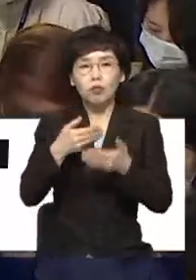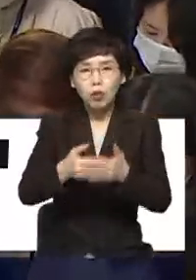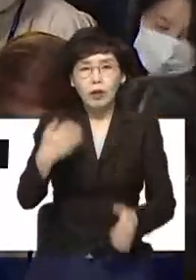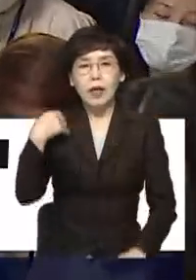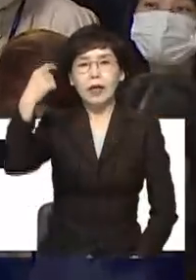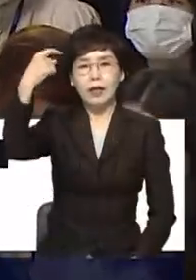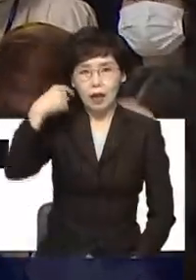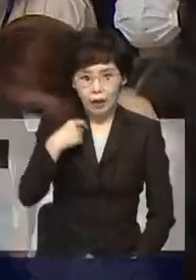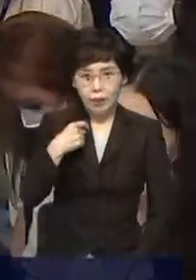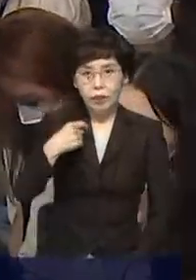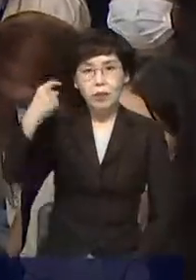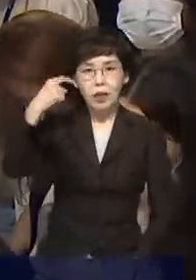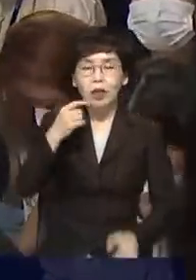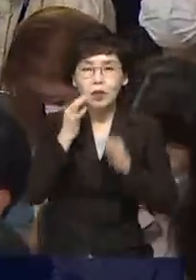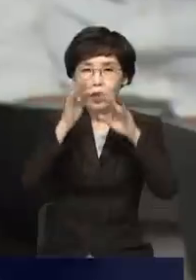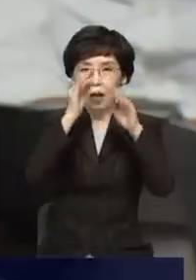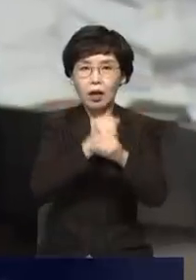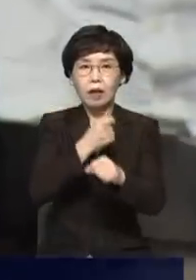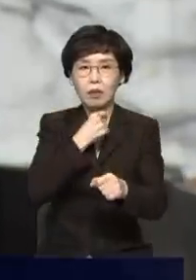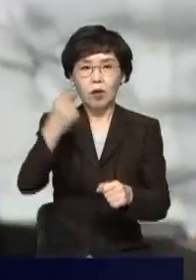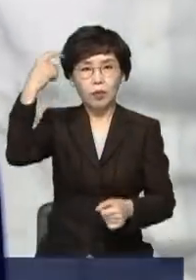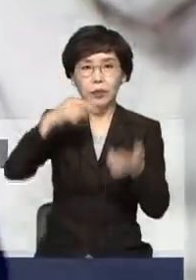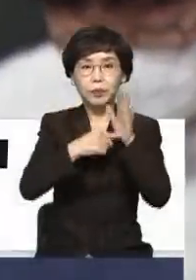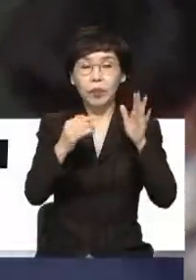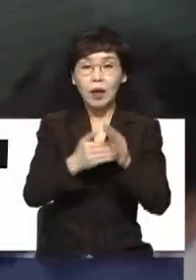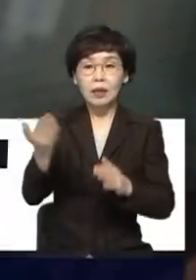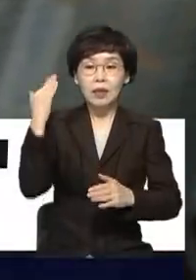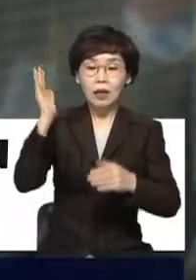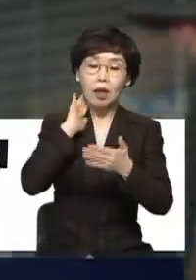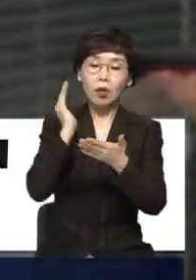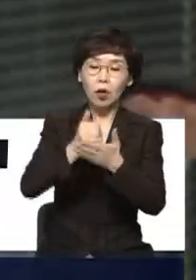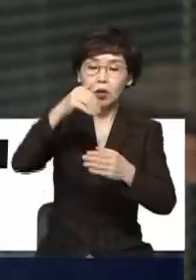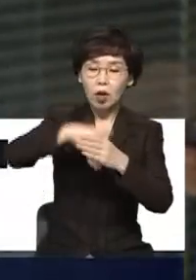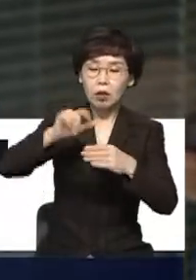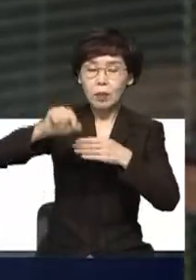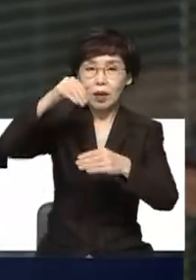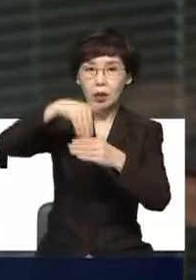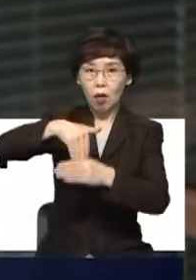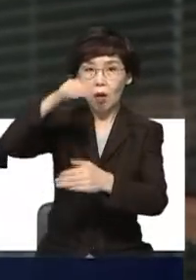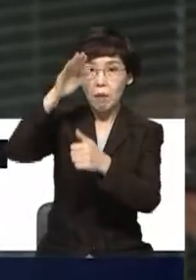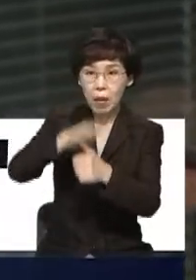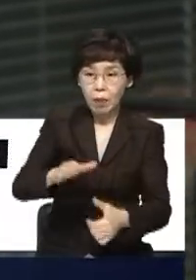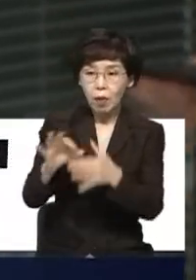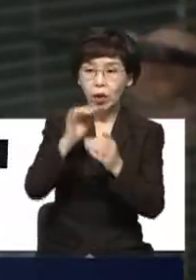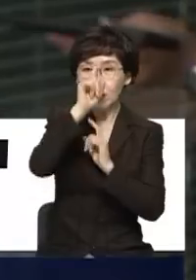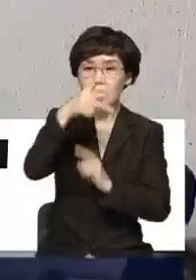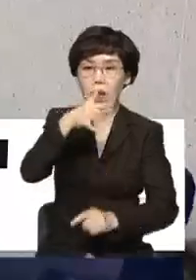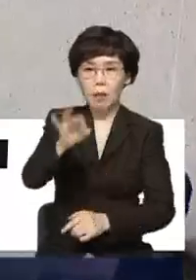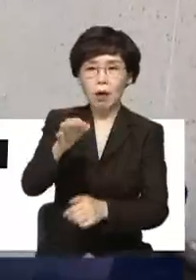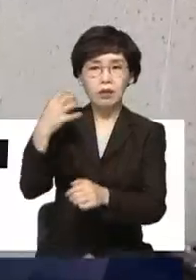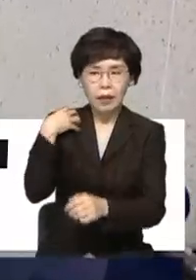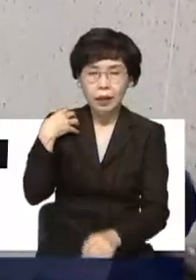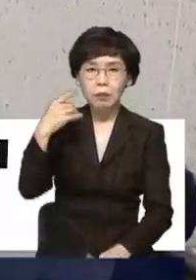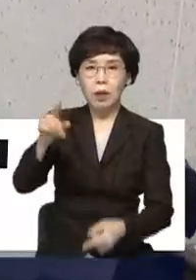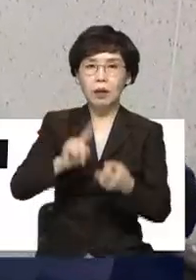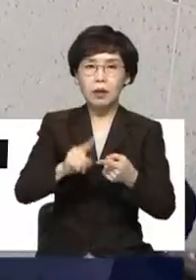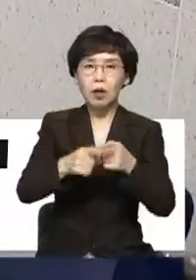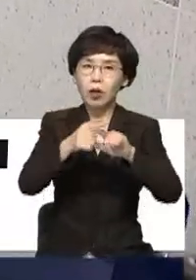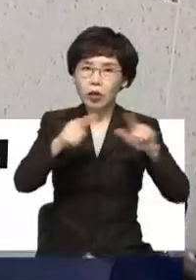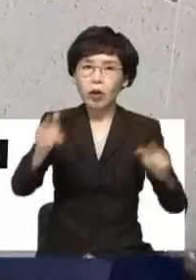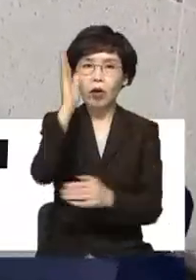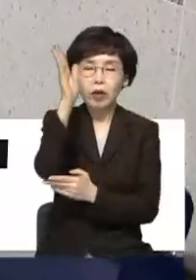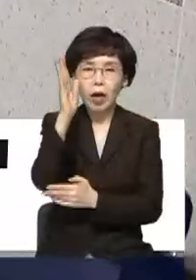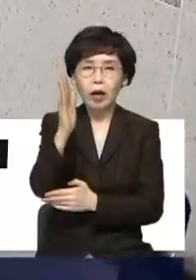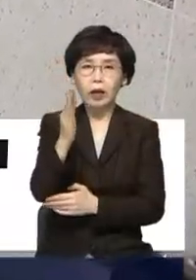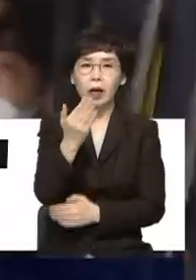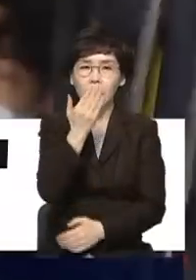소감을 밝혔습니다. 지난 대선과 지선 패배를 둘러싼 이재명 책임론에 대해선 여러 의견을 낮은 자세로